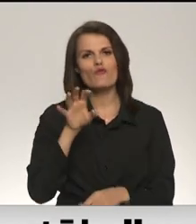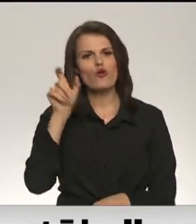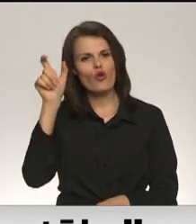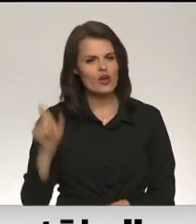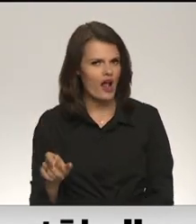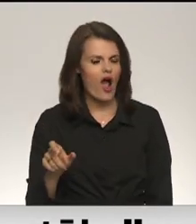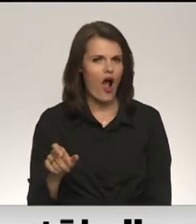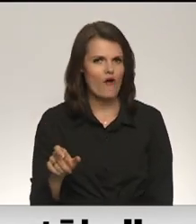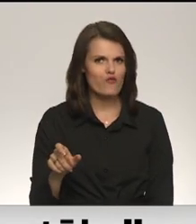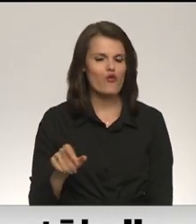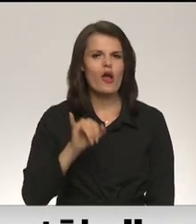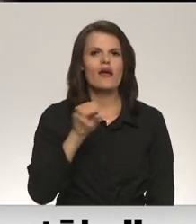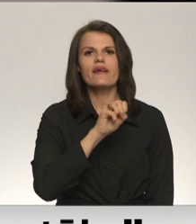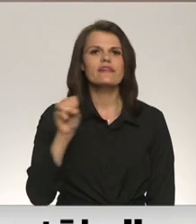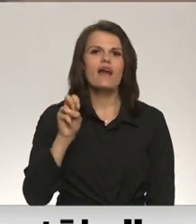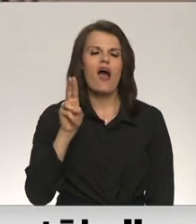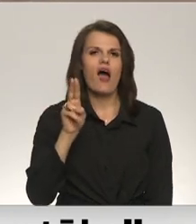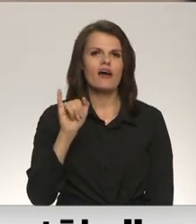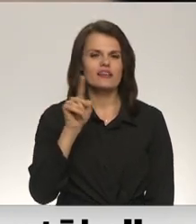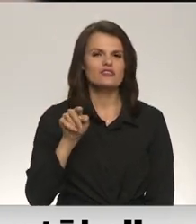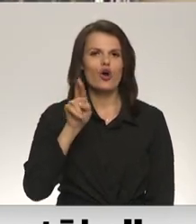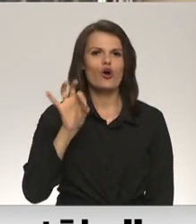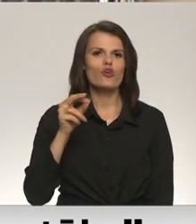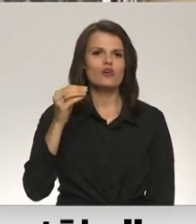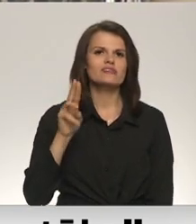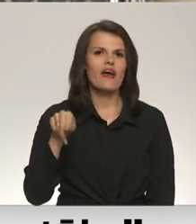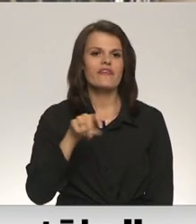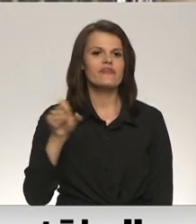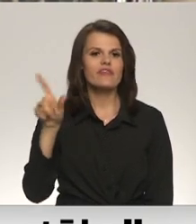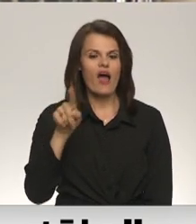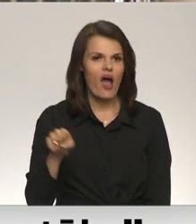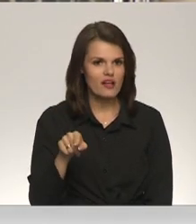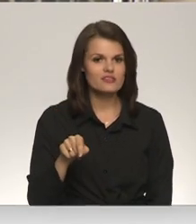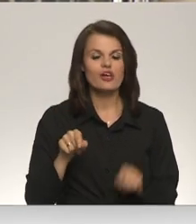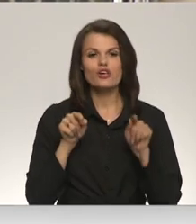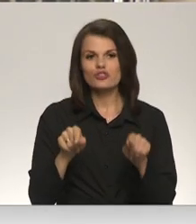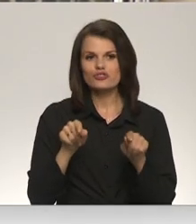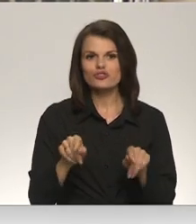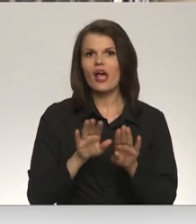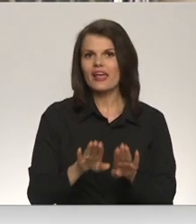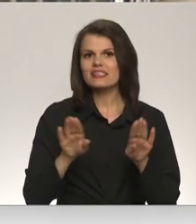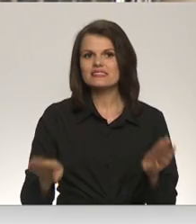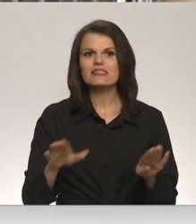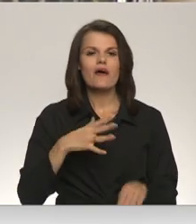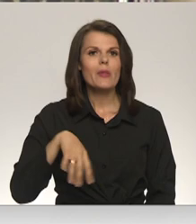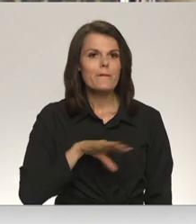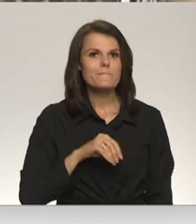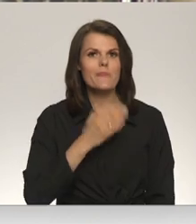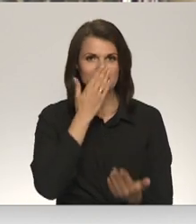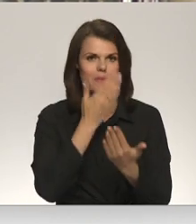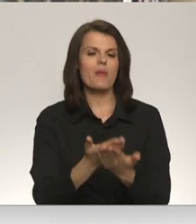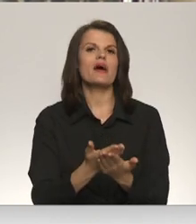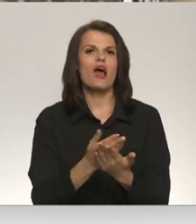tēlotāju mākslas skolas veidotājiem Jani Rozentālu. Šajā izstādē mēs